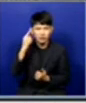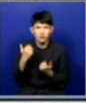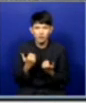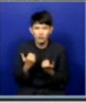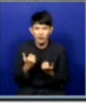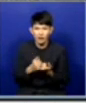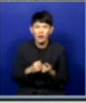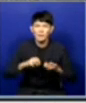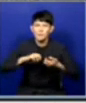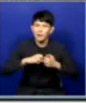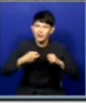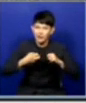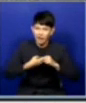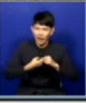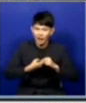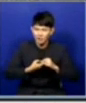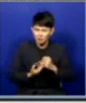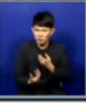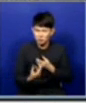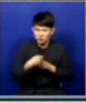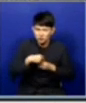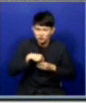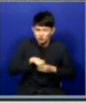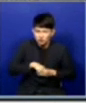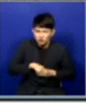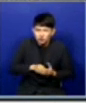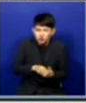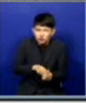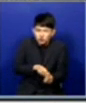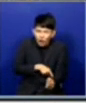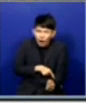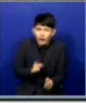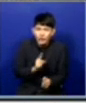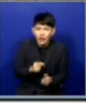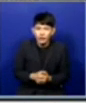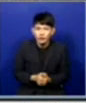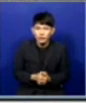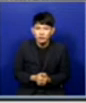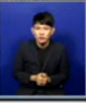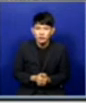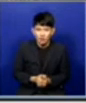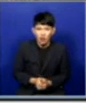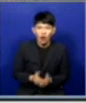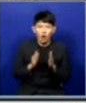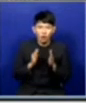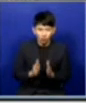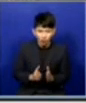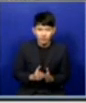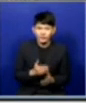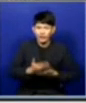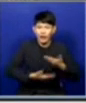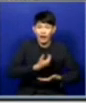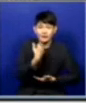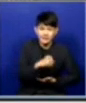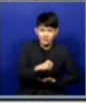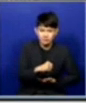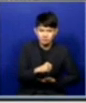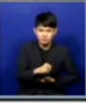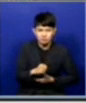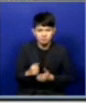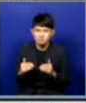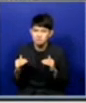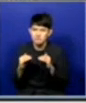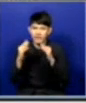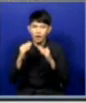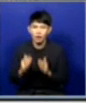อยู่ใน DNA คนไทยว่า10พ่อค้าไม่เท่า1พยาเลี้ยงออกไปให้ได้เพราะว่า